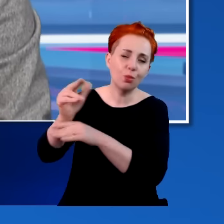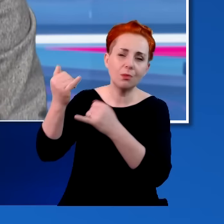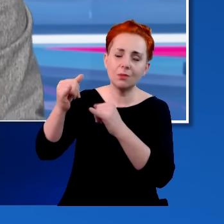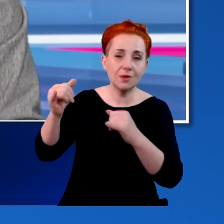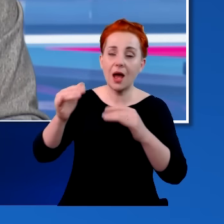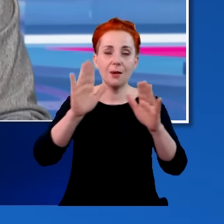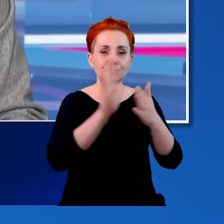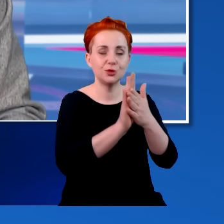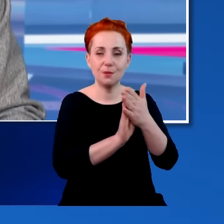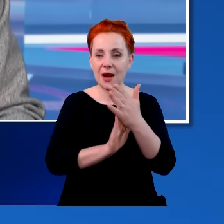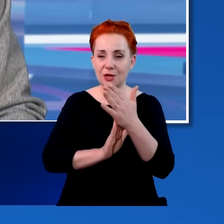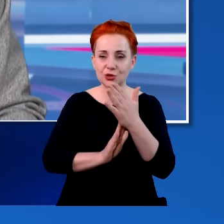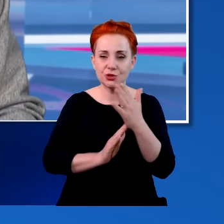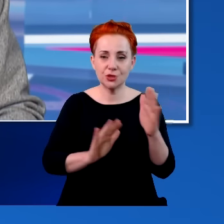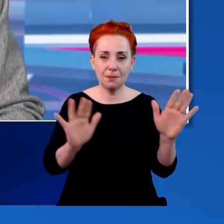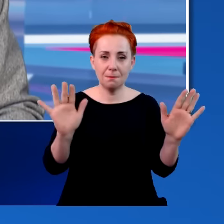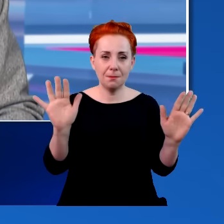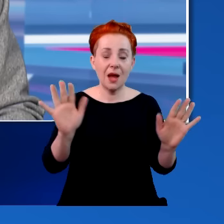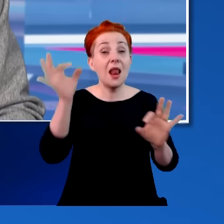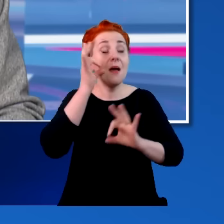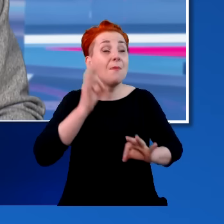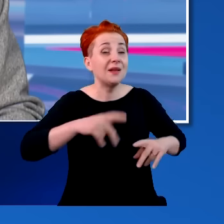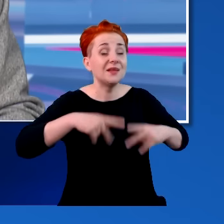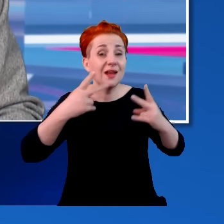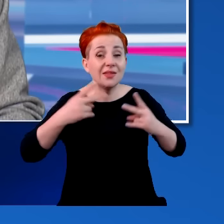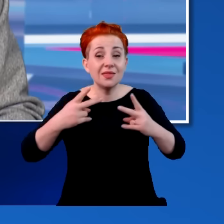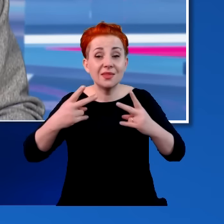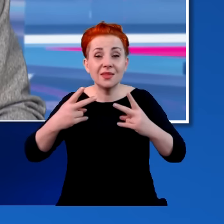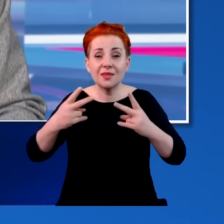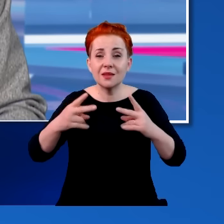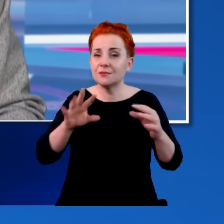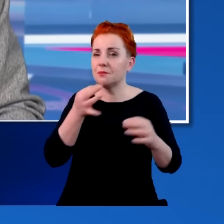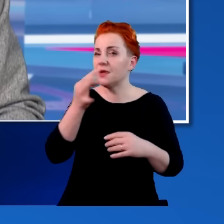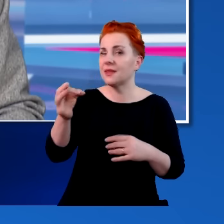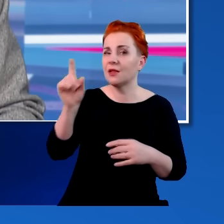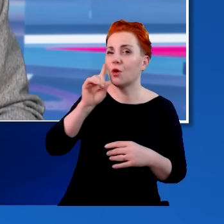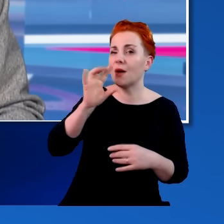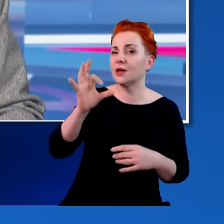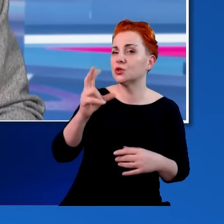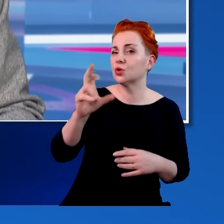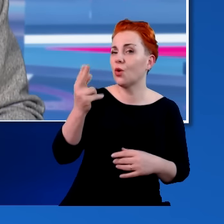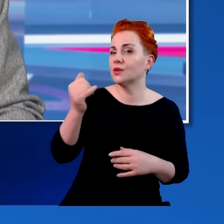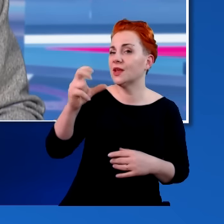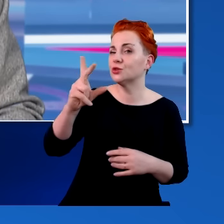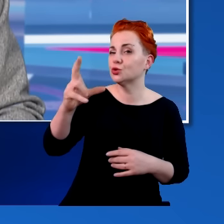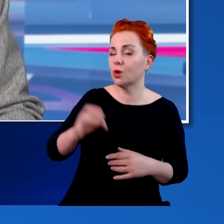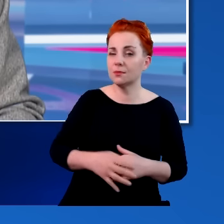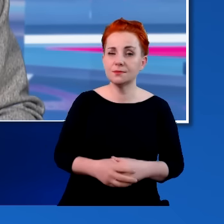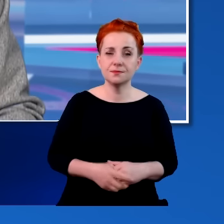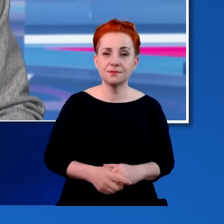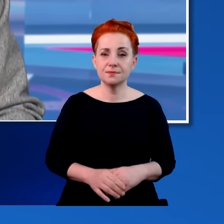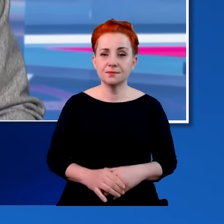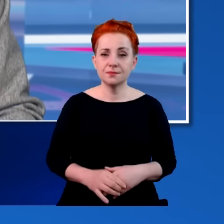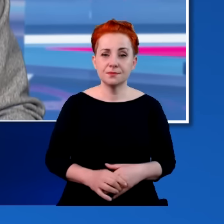celnych chroniących polskich rolników. Ale pani redaktor, bo do tego Marcina się sprowadza Konieczki. Rzecz. Donald Tusk nie jest samodzielnym politykiem.